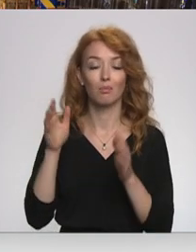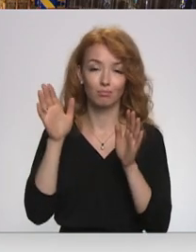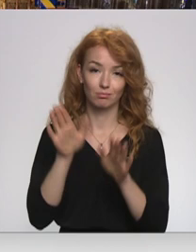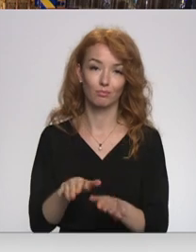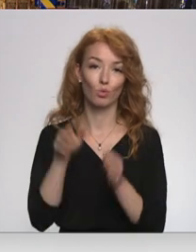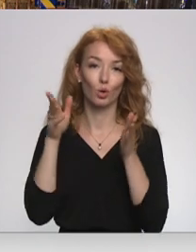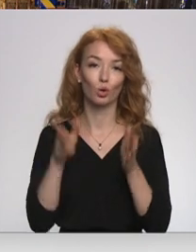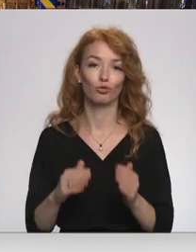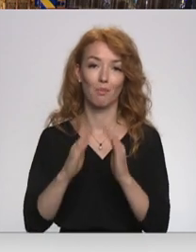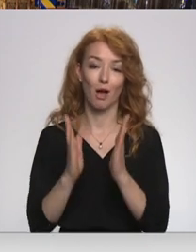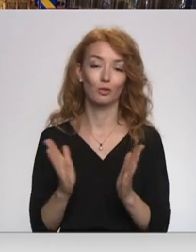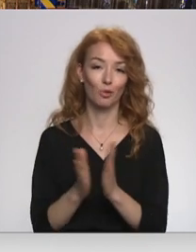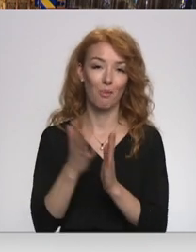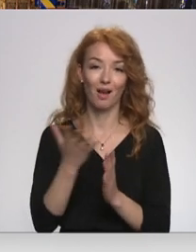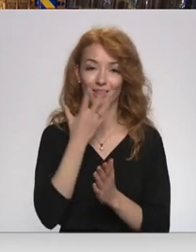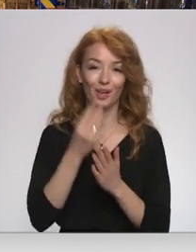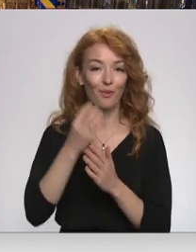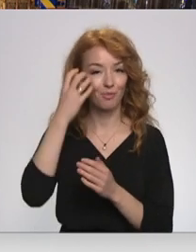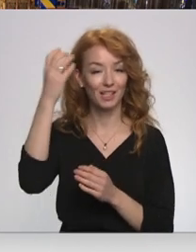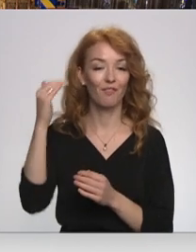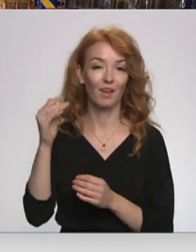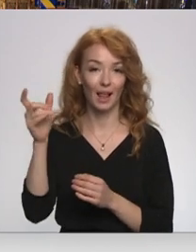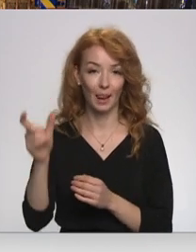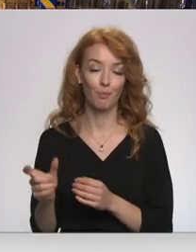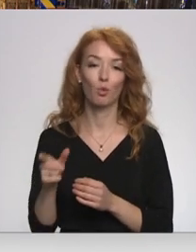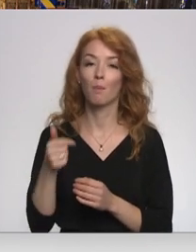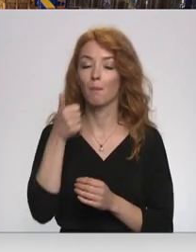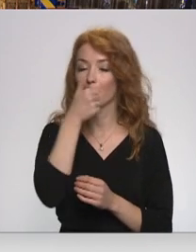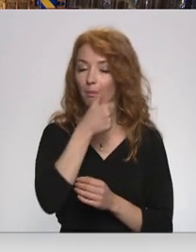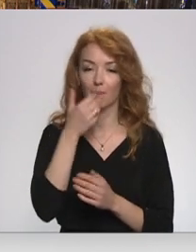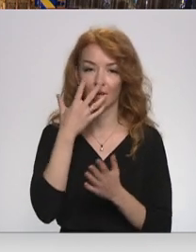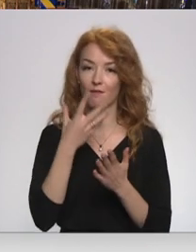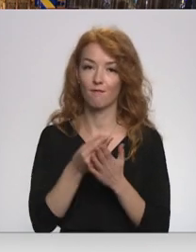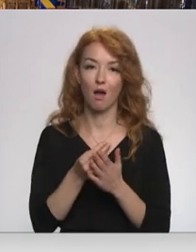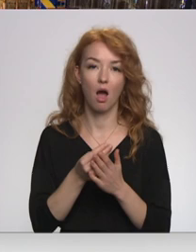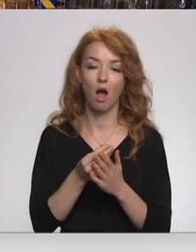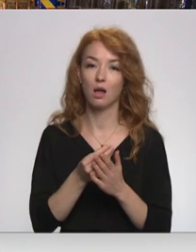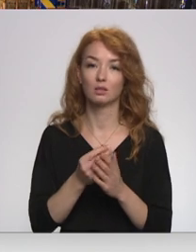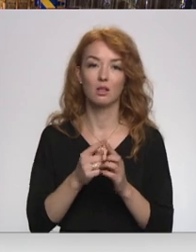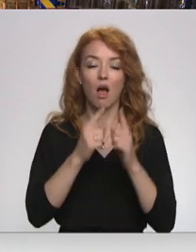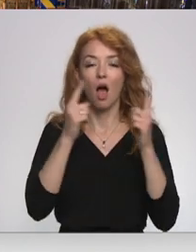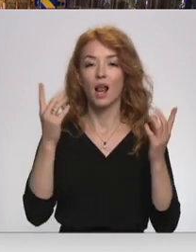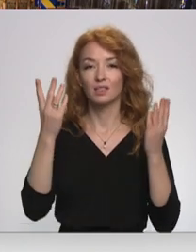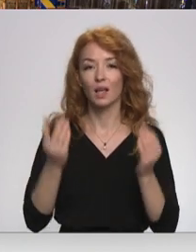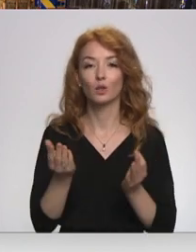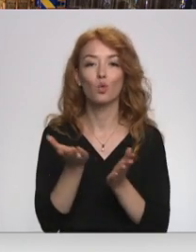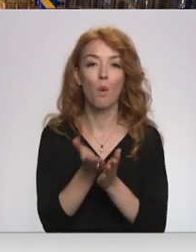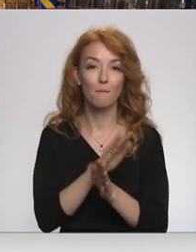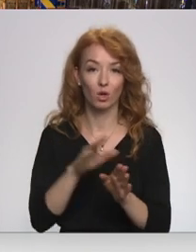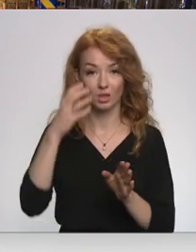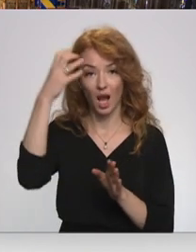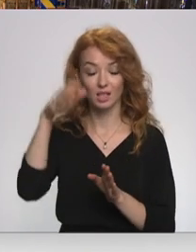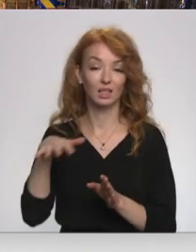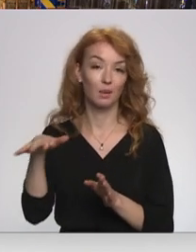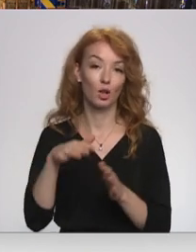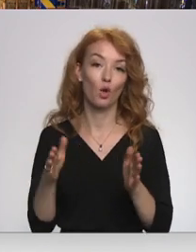mājās kopā ar savu miļoto princi Filipu. Tas ir tāds privāts šīs garās dienas noslēgums karaliskajā ģimenei